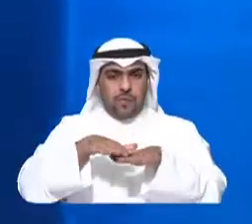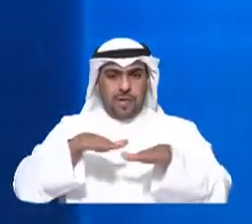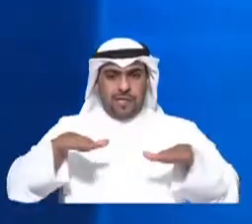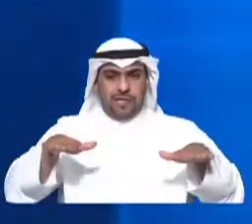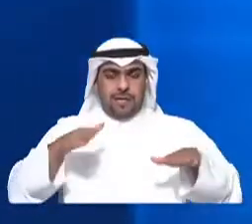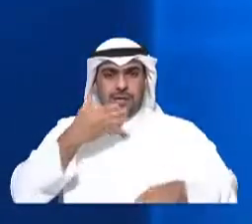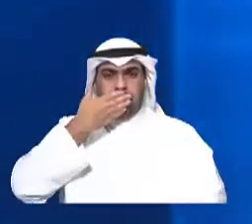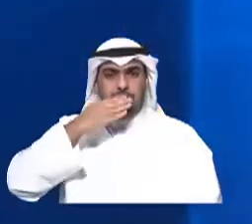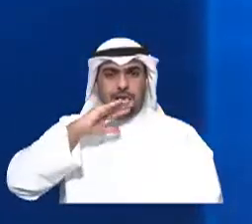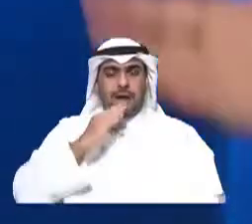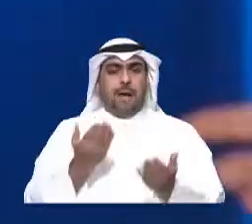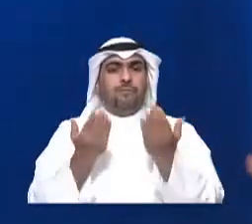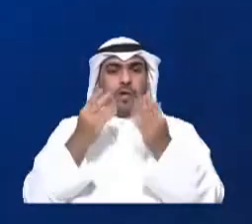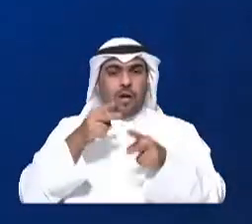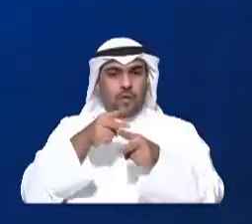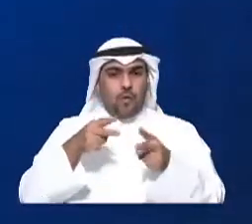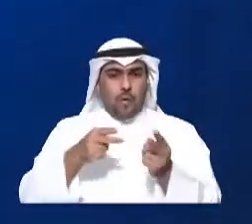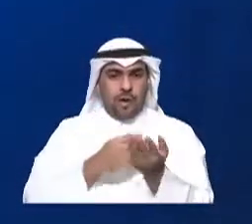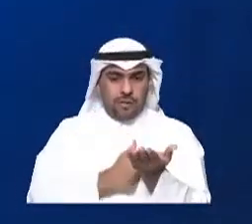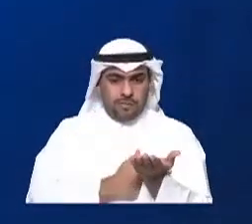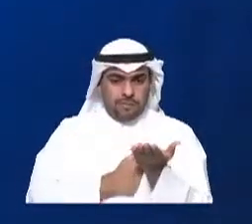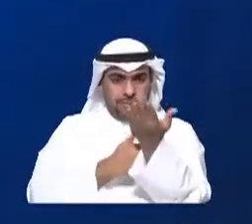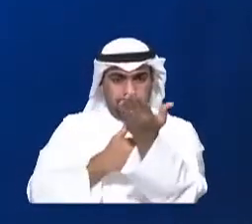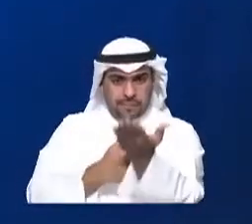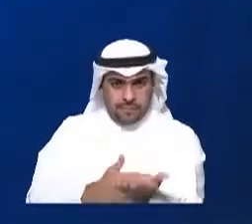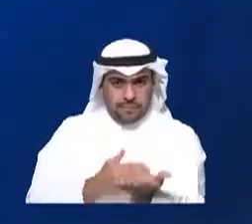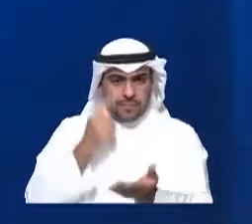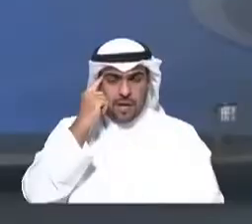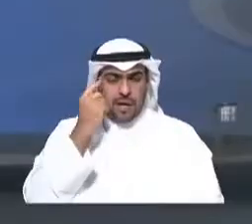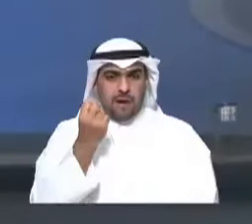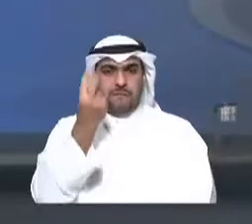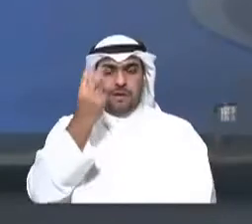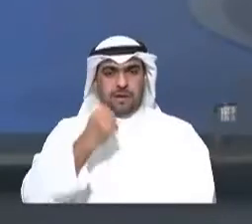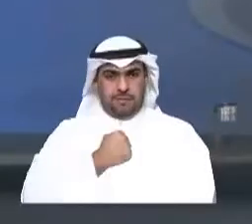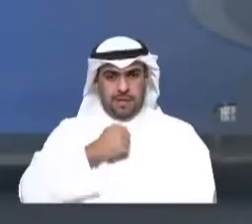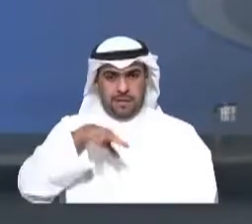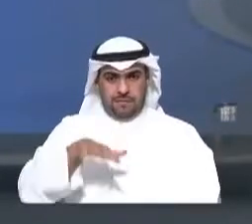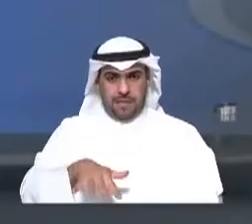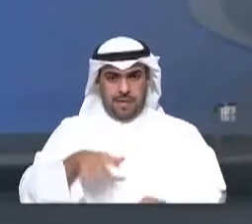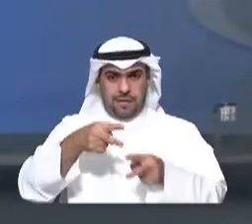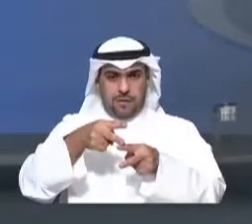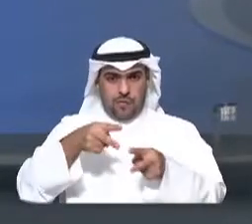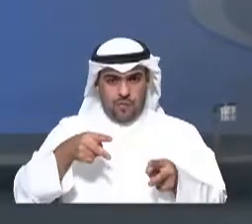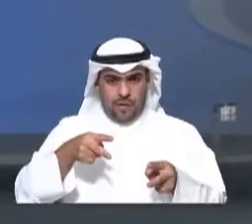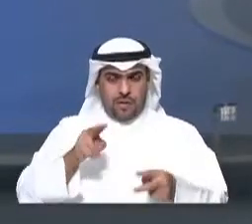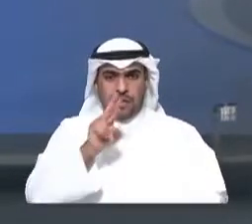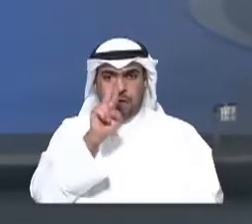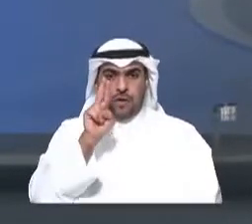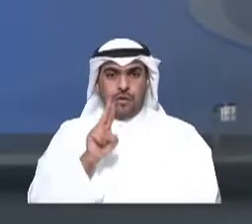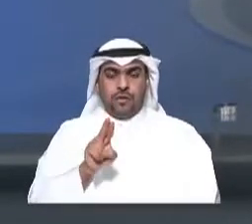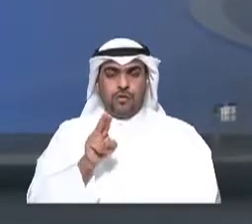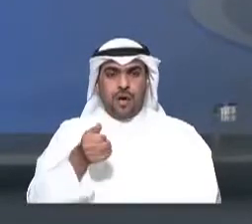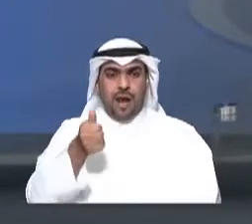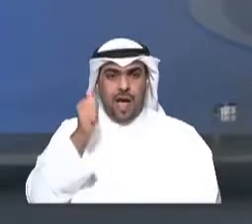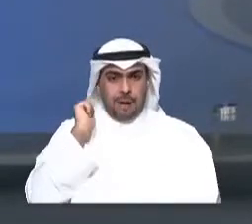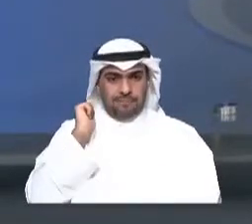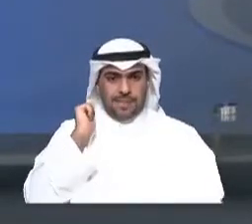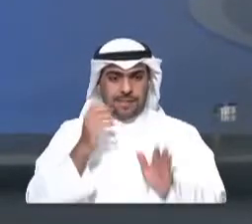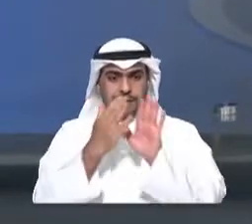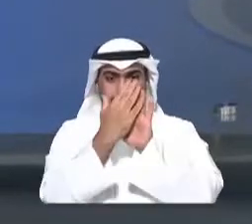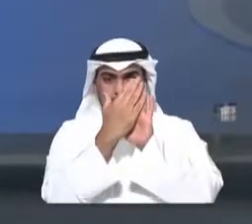وقدمنا لهم، والعالم كلهم استمعوا لي برنامج الكويت. ووصلنا الآن إلى البيان الختامي، بالأمس في نشرتنا